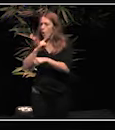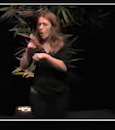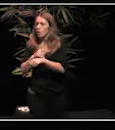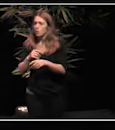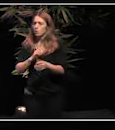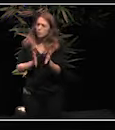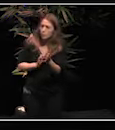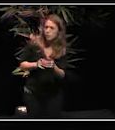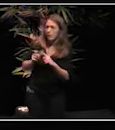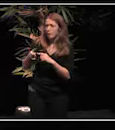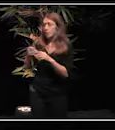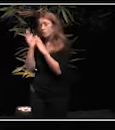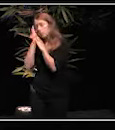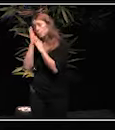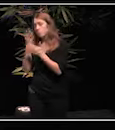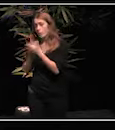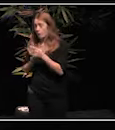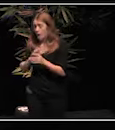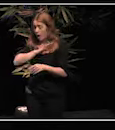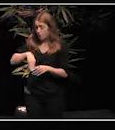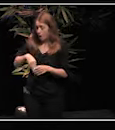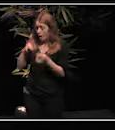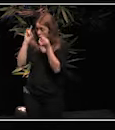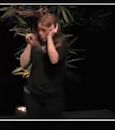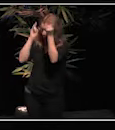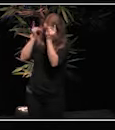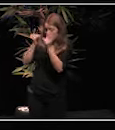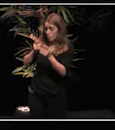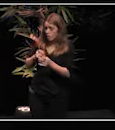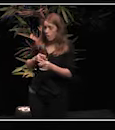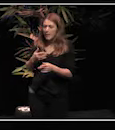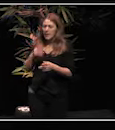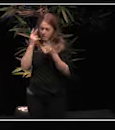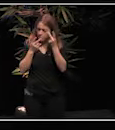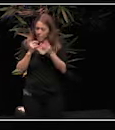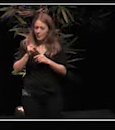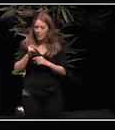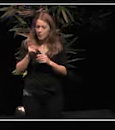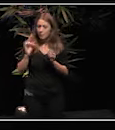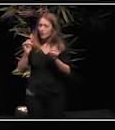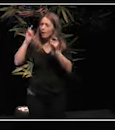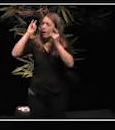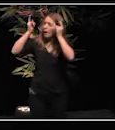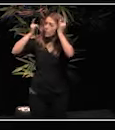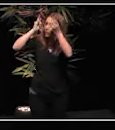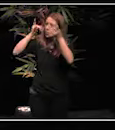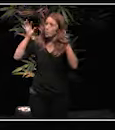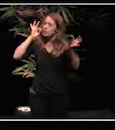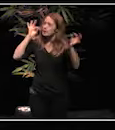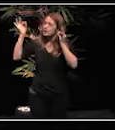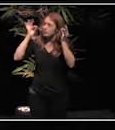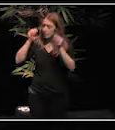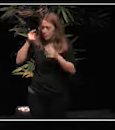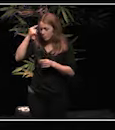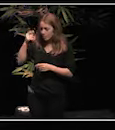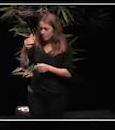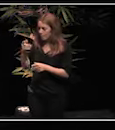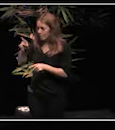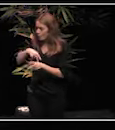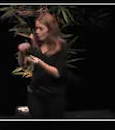effectivement, j'ai eu des hallucinations. Mais là, ce n'était pas des hallucinations visuelles, c'était des hallucinations auditives. Et c'était mes enfants qui me